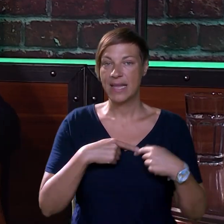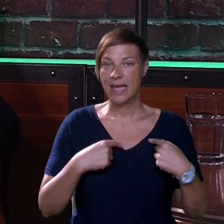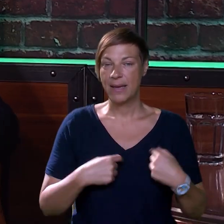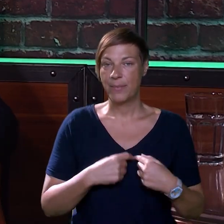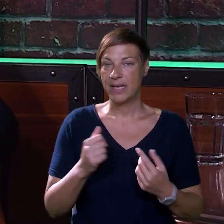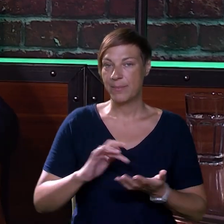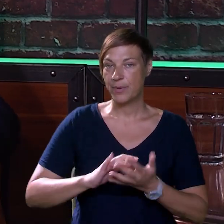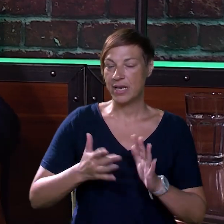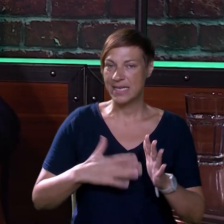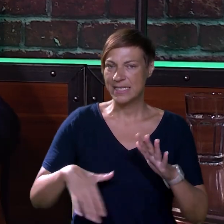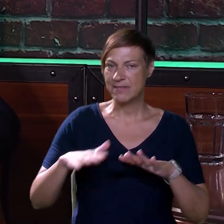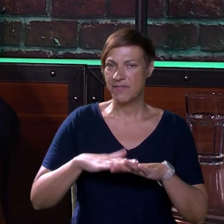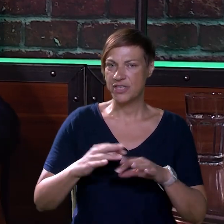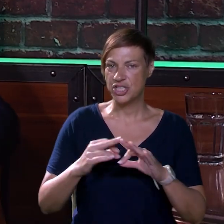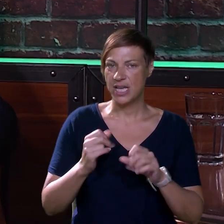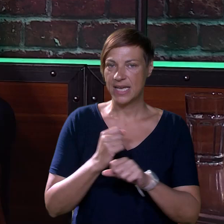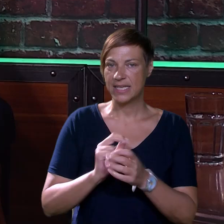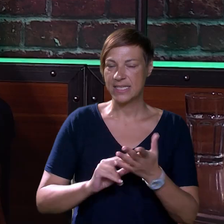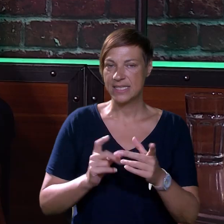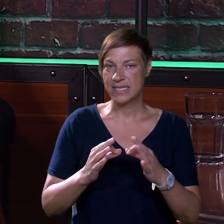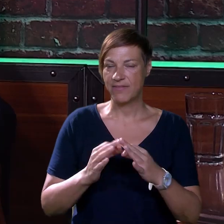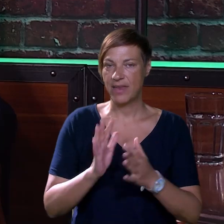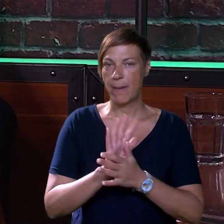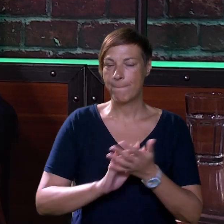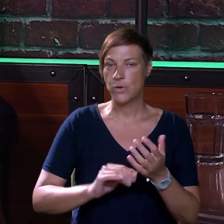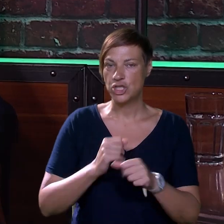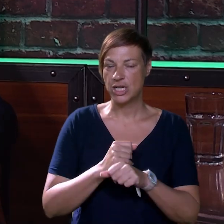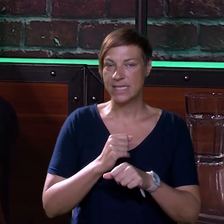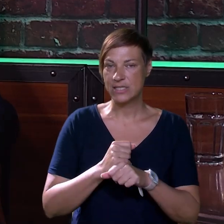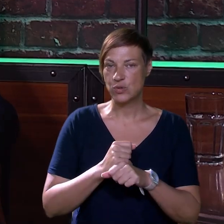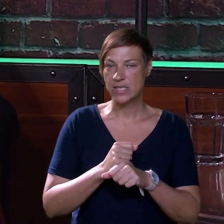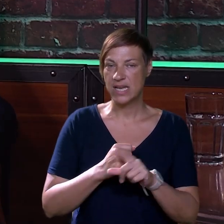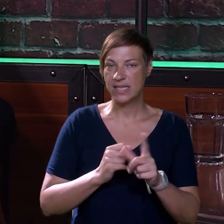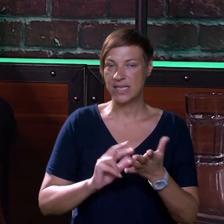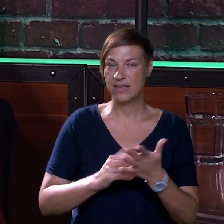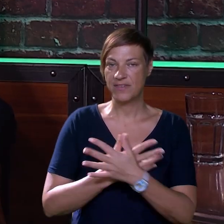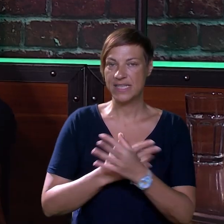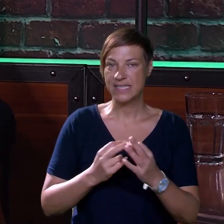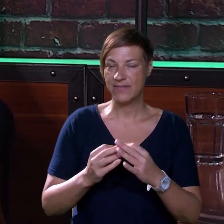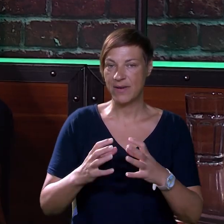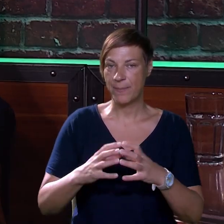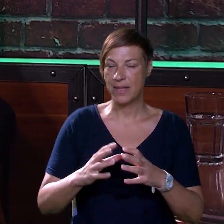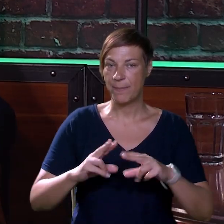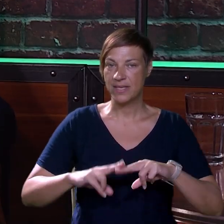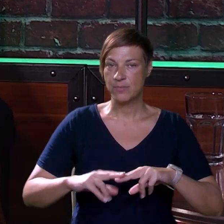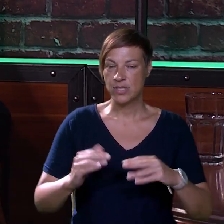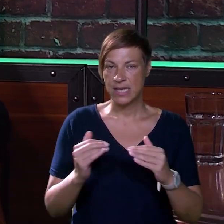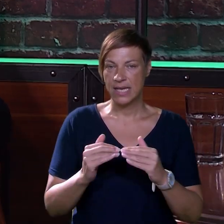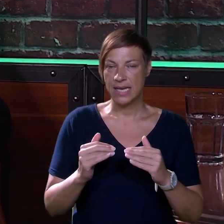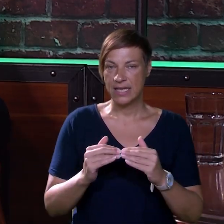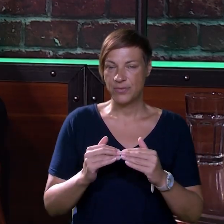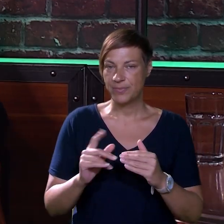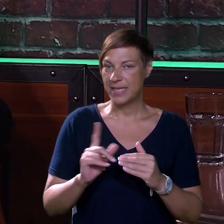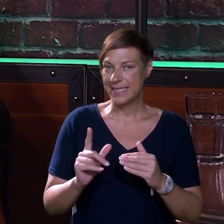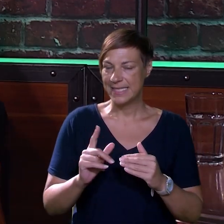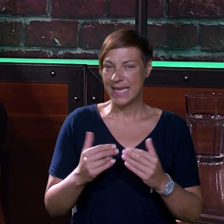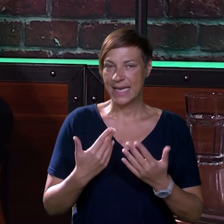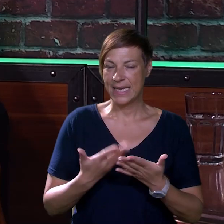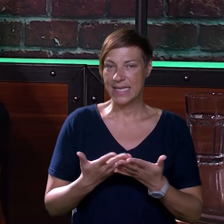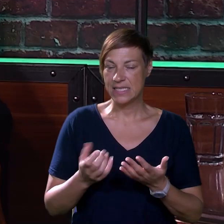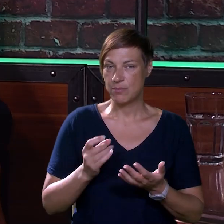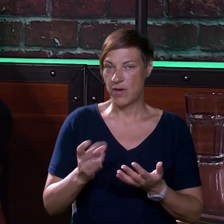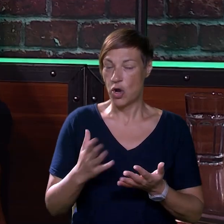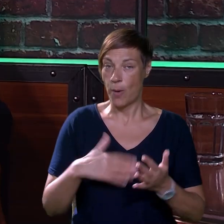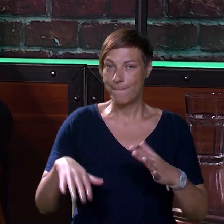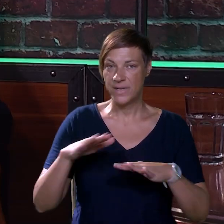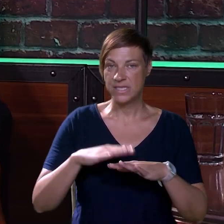kardiologija postala sve više agresivnija, počele su se raditi invazivne metode i da smo mi ostali na tom nivou, da se nismo